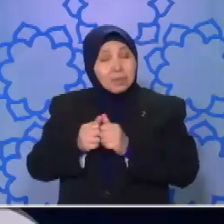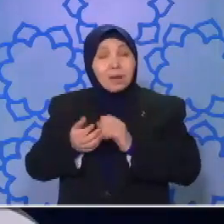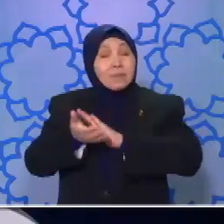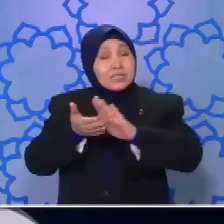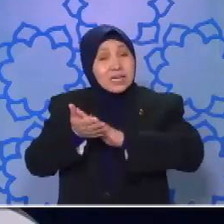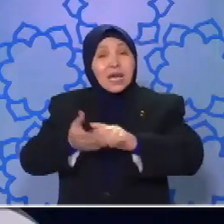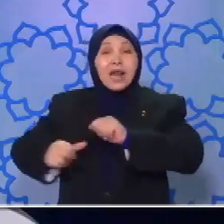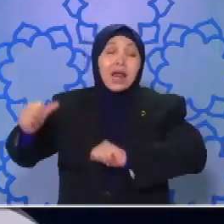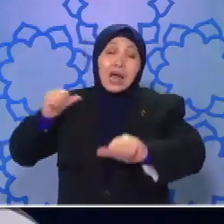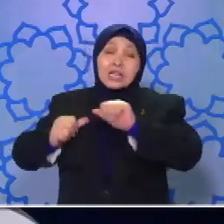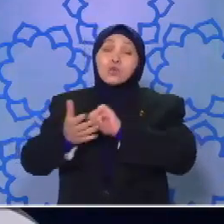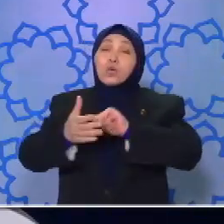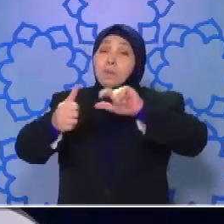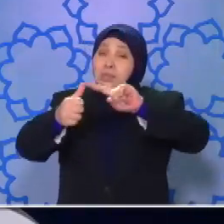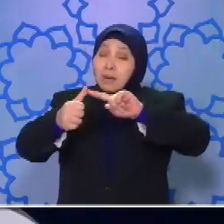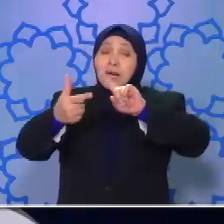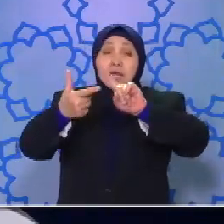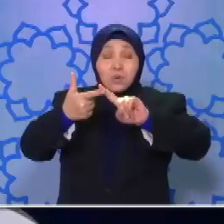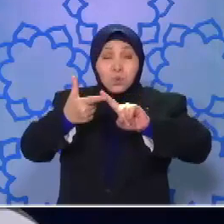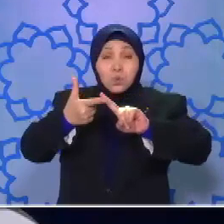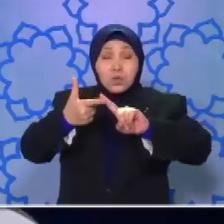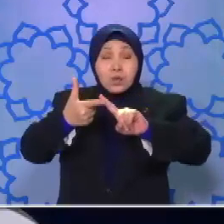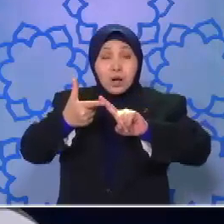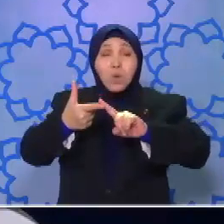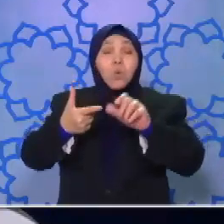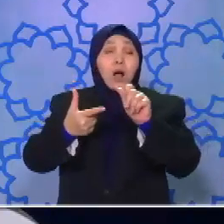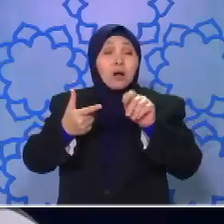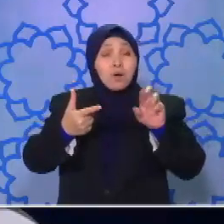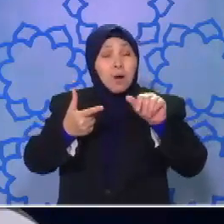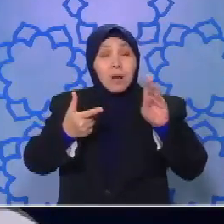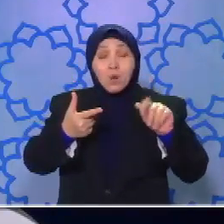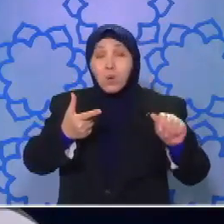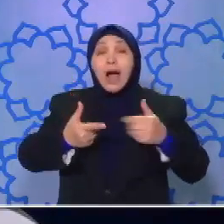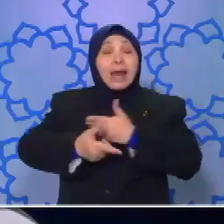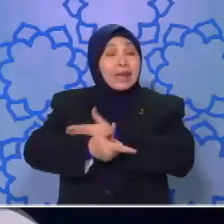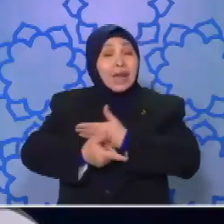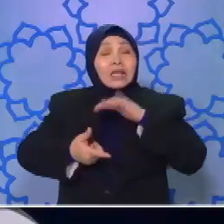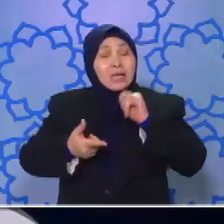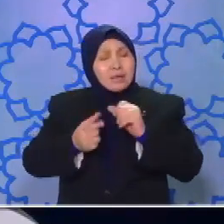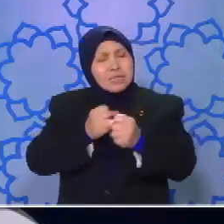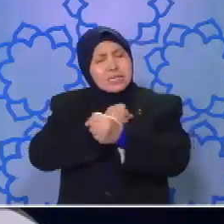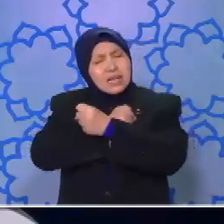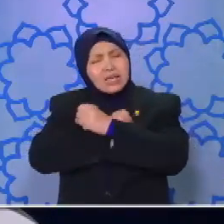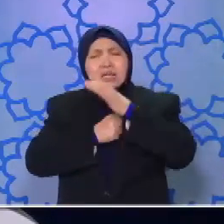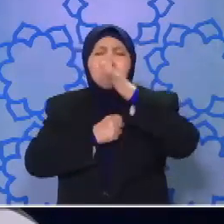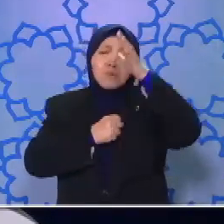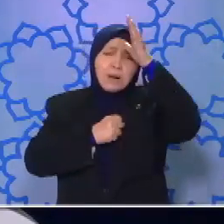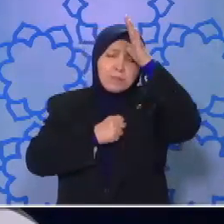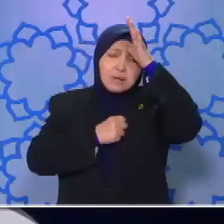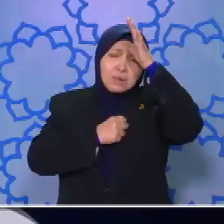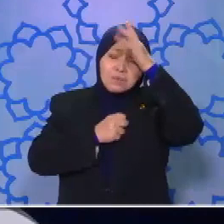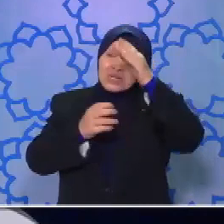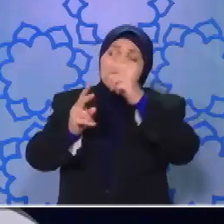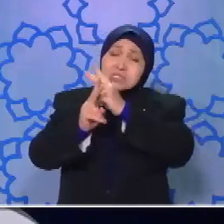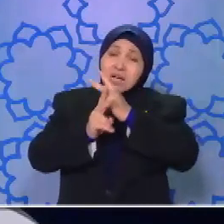bersihkan akhlaknya. Itu ciri yang pertama. Dan yang keduanya, wa aqraba rahma, seorang anak yang menyayangi mak ayahnya, menjaga